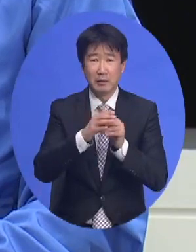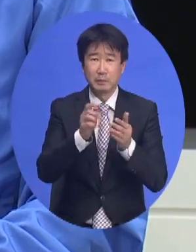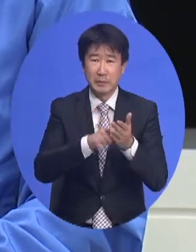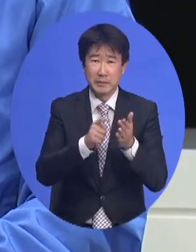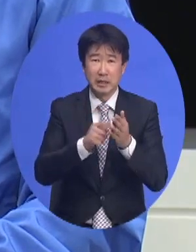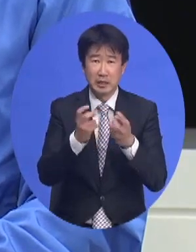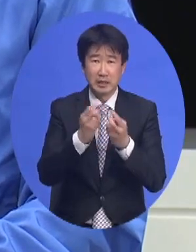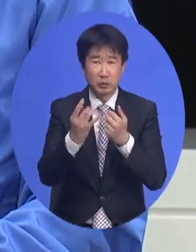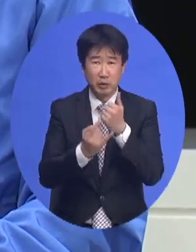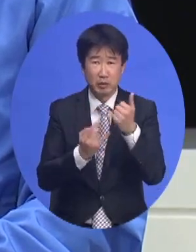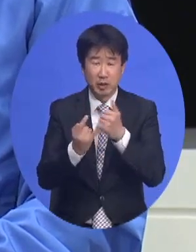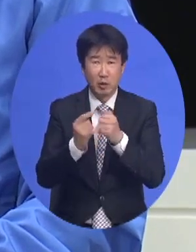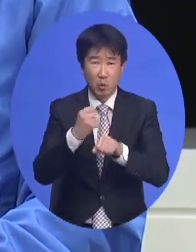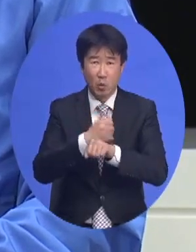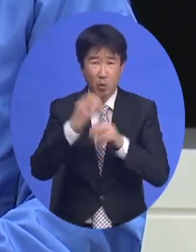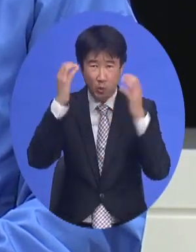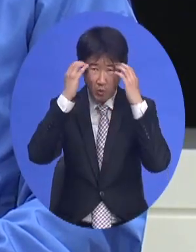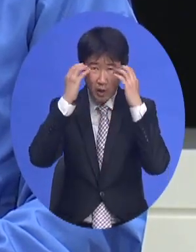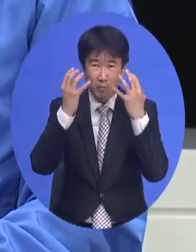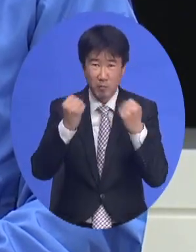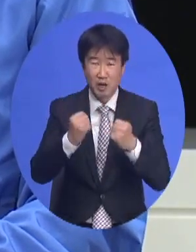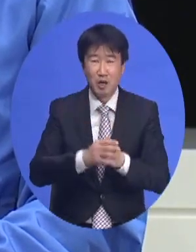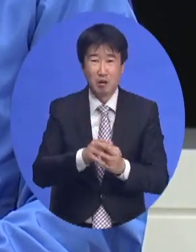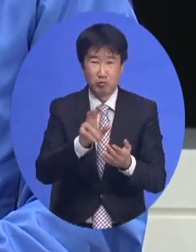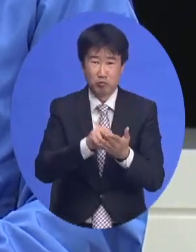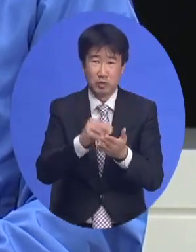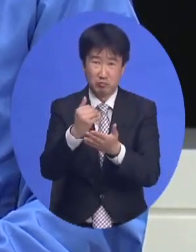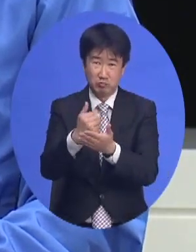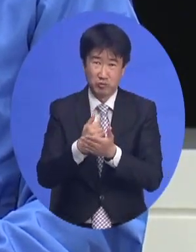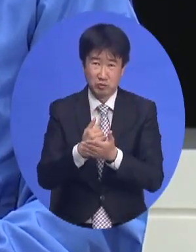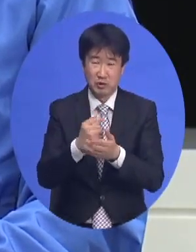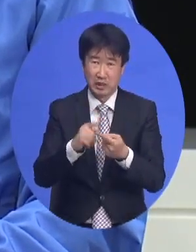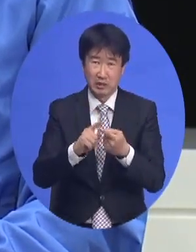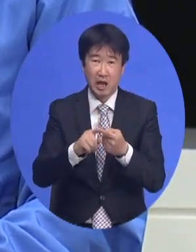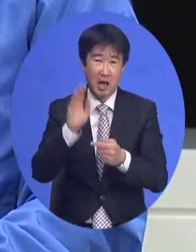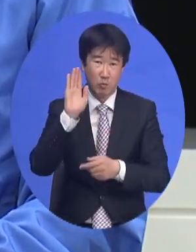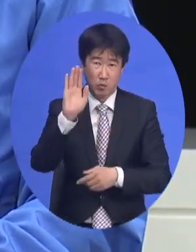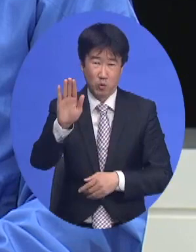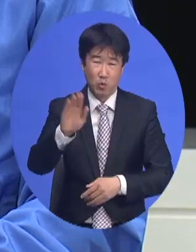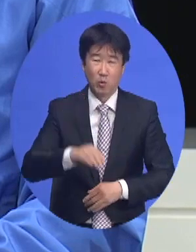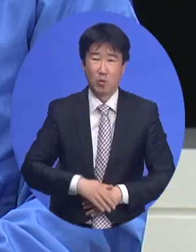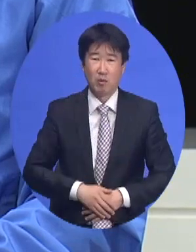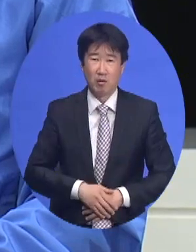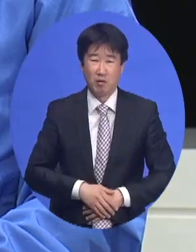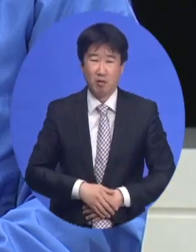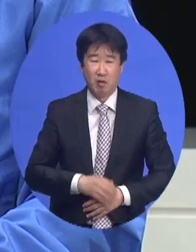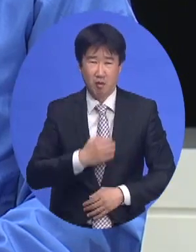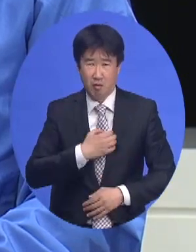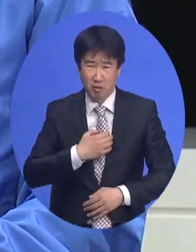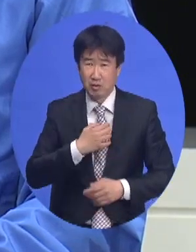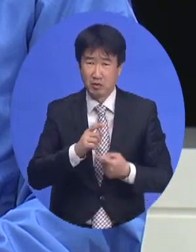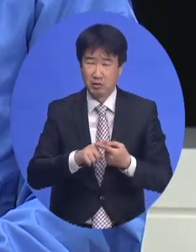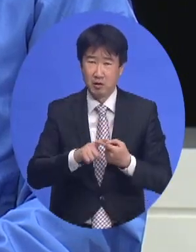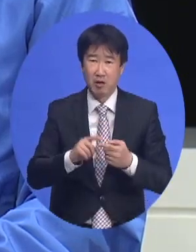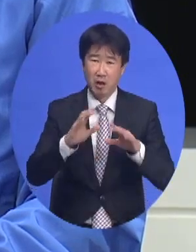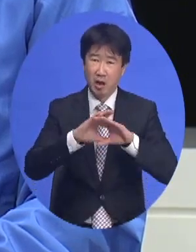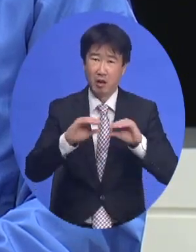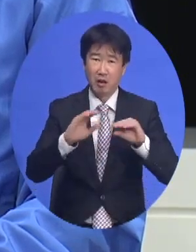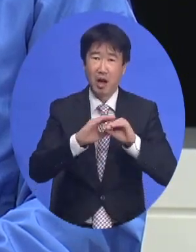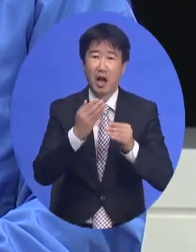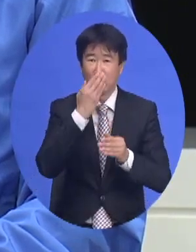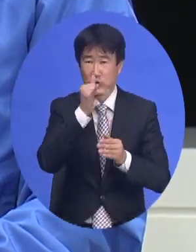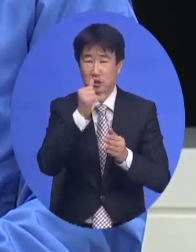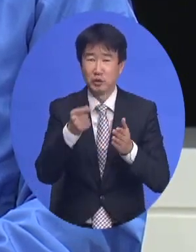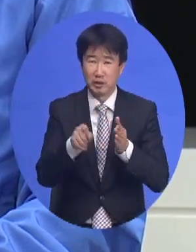지상대책위원들 고생하신 거 알고 그 문제 제기가 앞으로 우려하는 부분들을 해소할 수